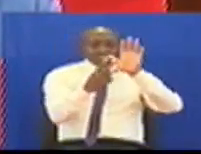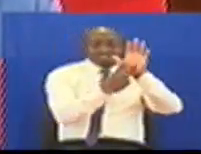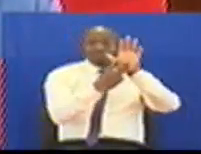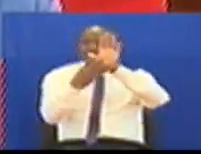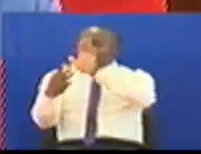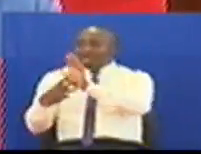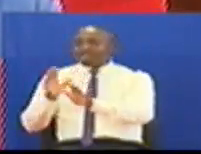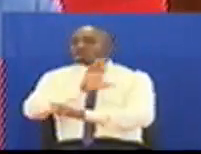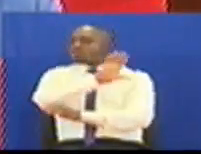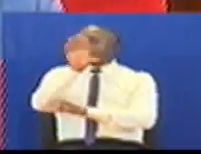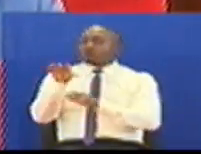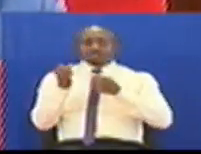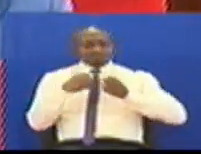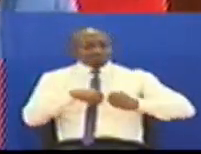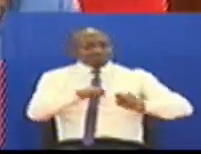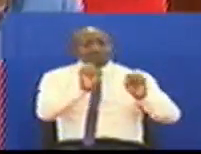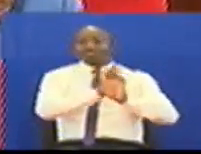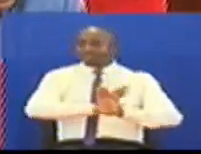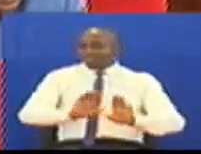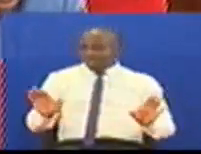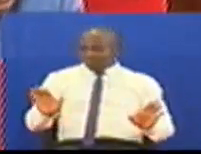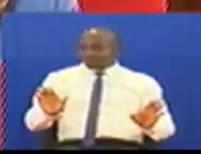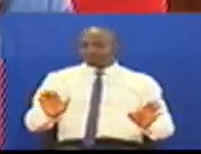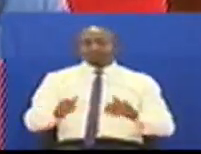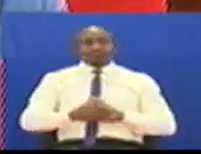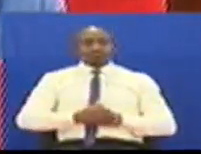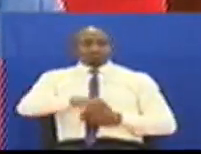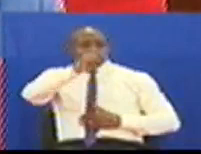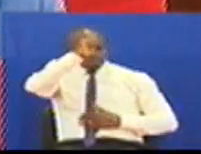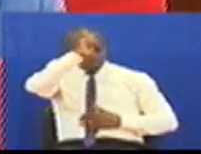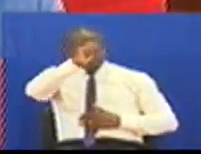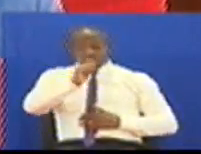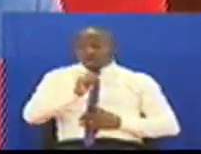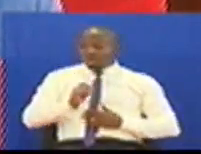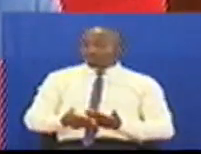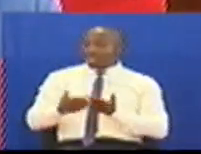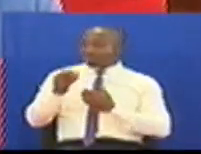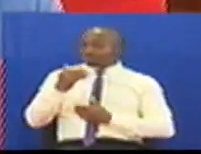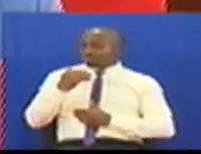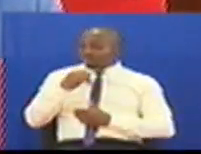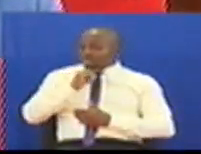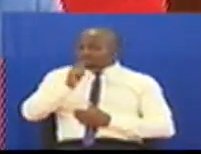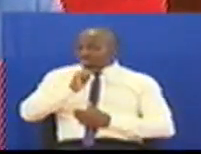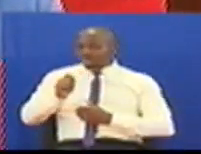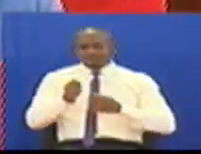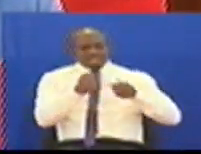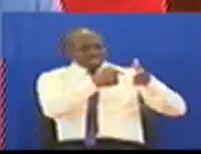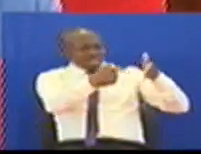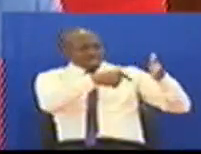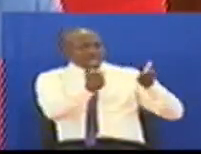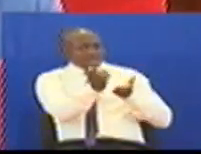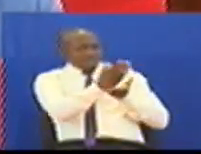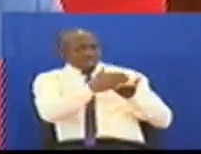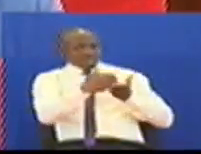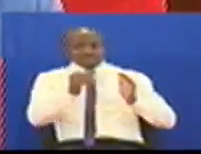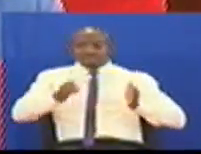yote yameshatekelezwa. Mheshimiwa Naibu Spika, kwa uchache tu ningependa kutaja barabara ambazo